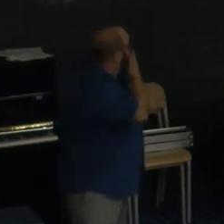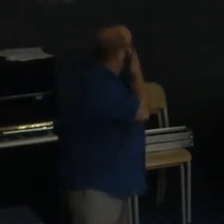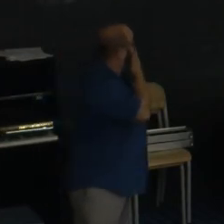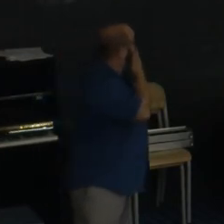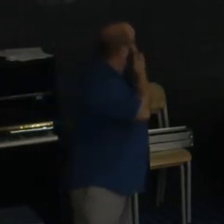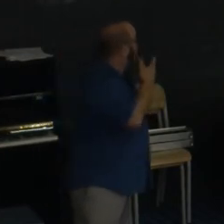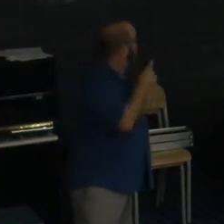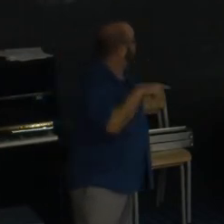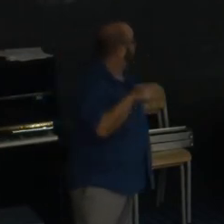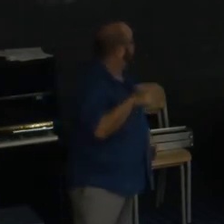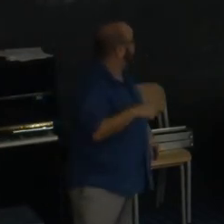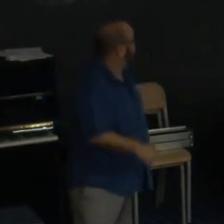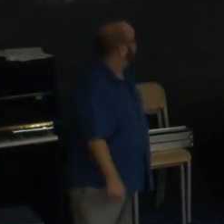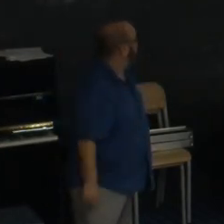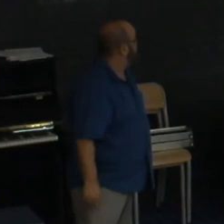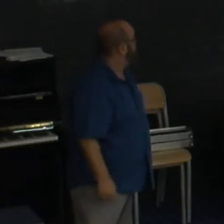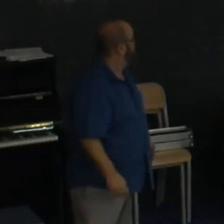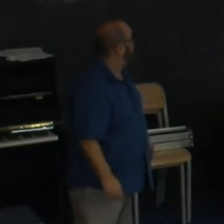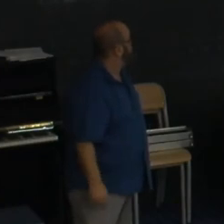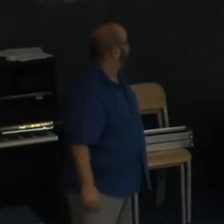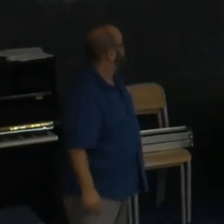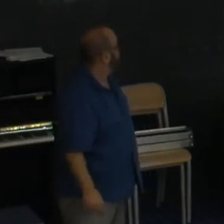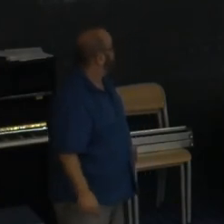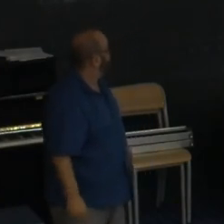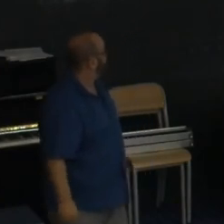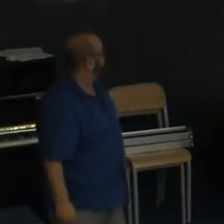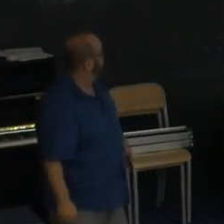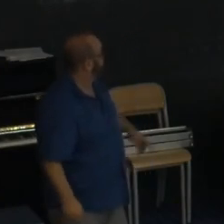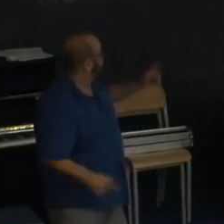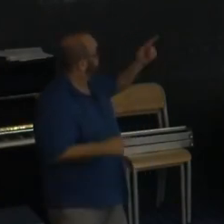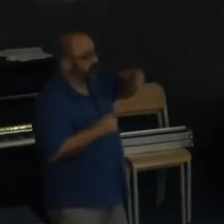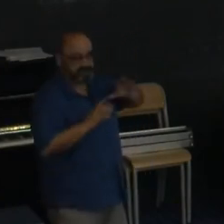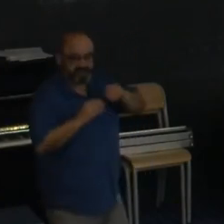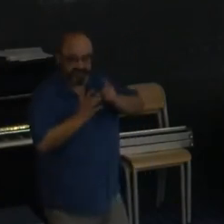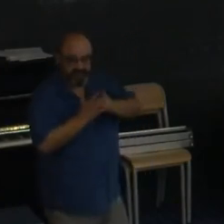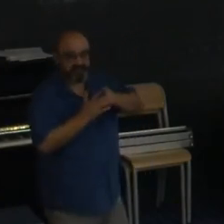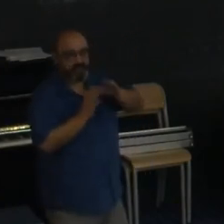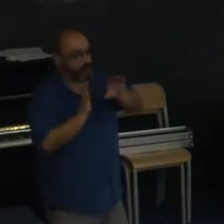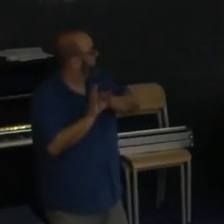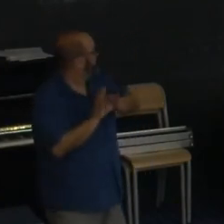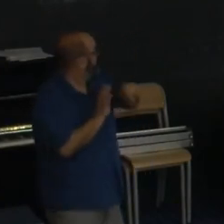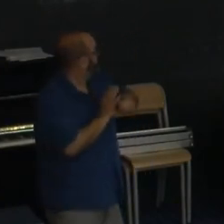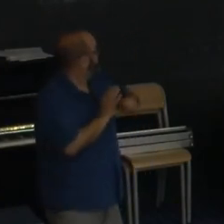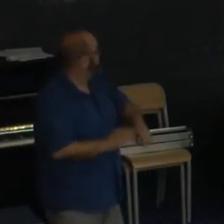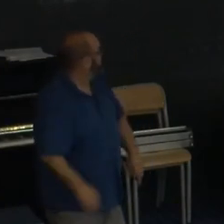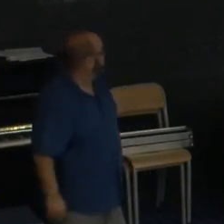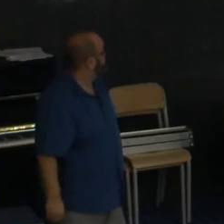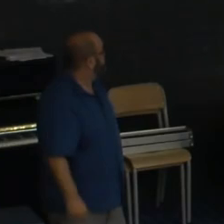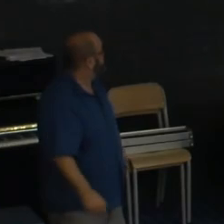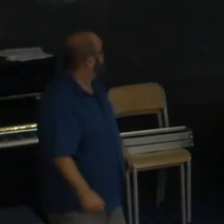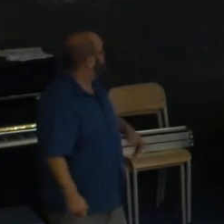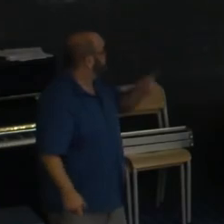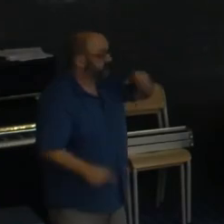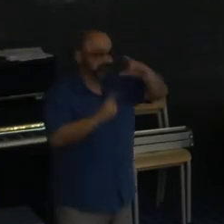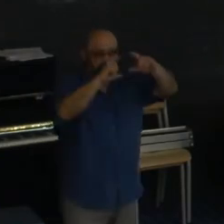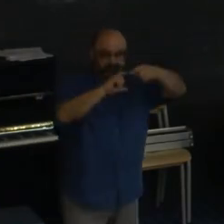automatiquement, voilà. Je fais mon self-date. J'arrive sur mon code. Je suis dans l'instance,